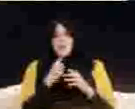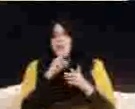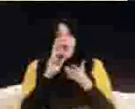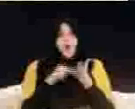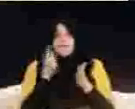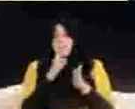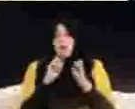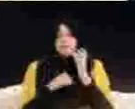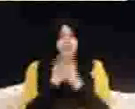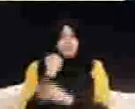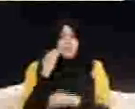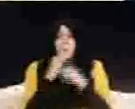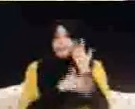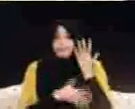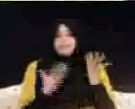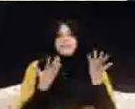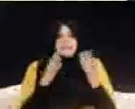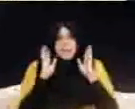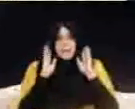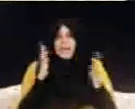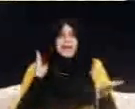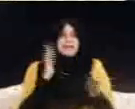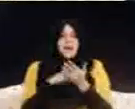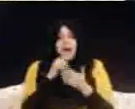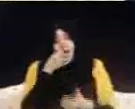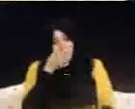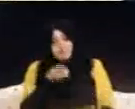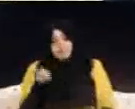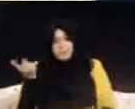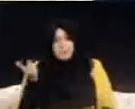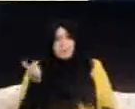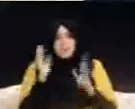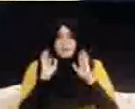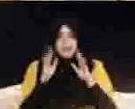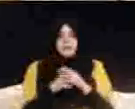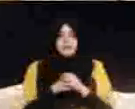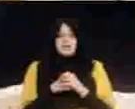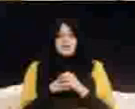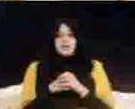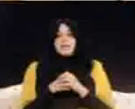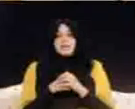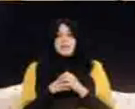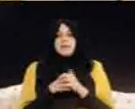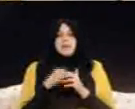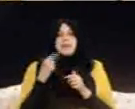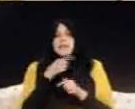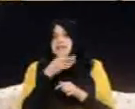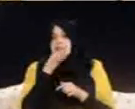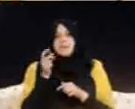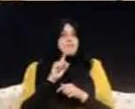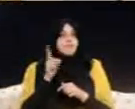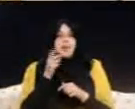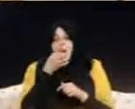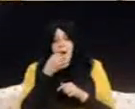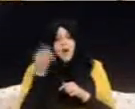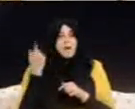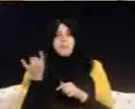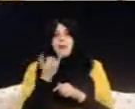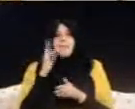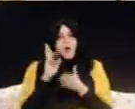الوضوء إذا نزعها، يعني يصلي مباشرة، هل هي من منقذات الوضوء؟ لا، أو من نواقض الوضوء؟ ليست من نواقض